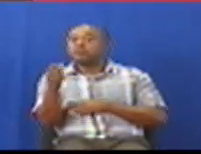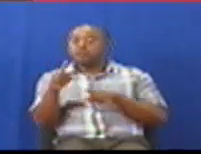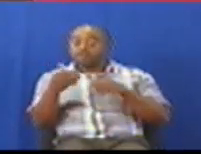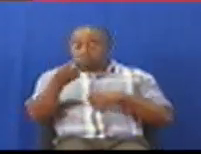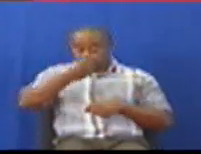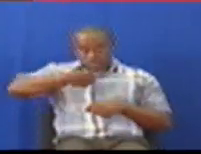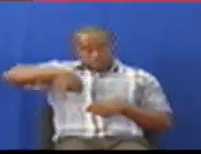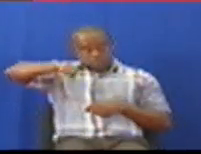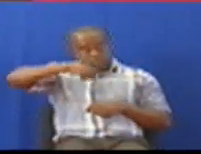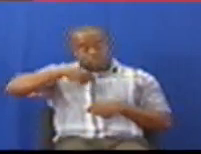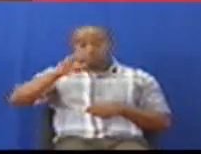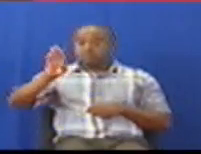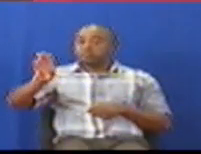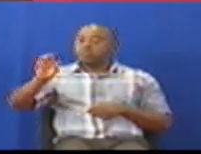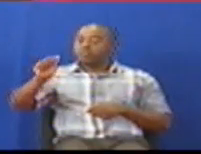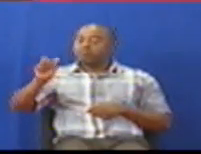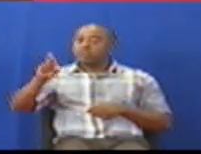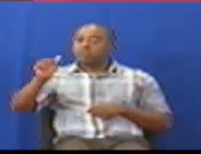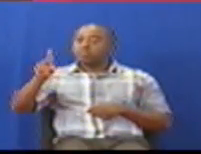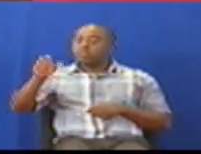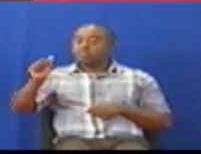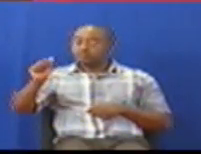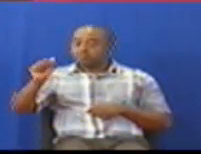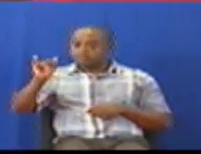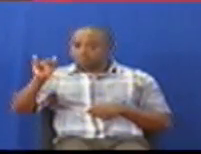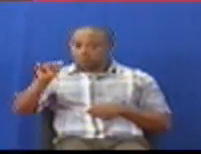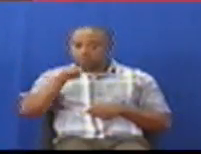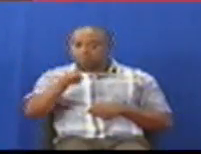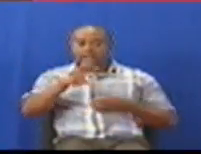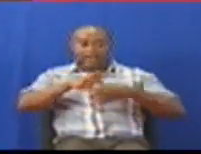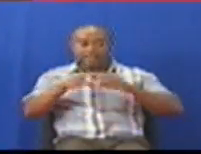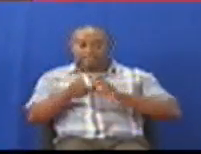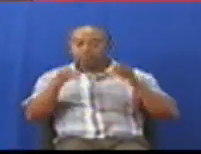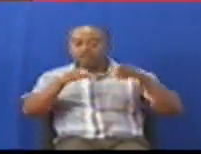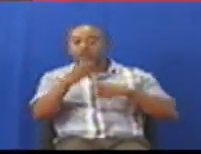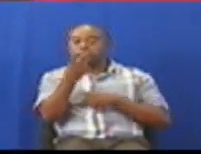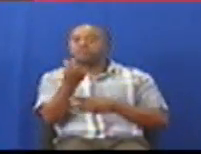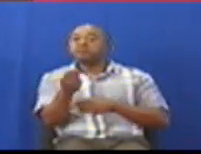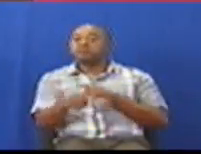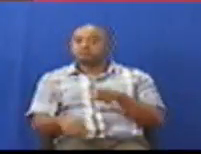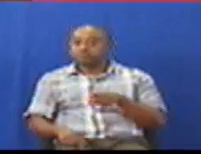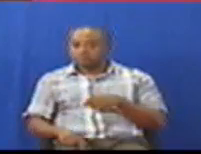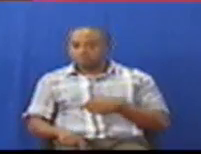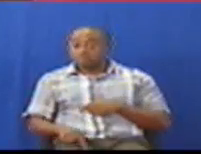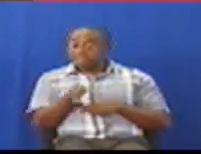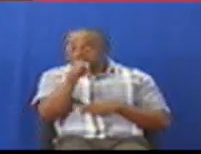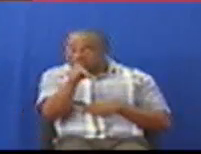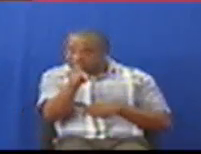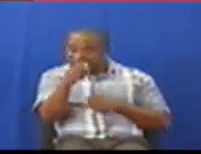Bariadi kuna mbunge ambaye anaratibu kamati mbili za fedha. Ili hali mkijua kabisa